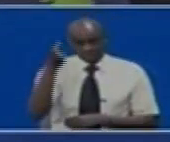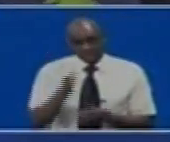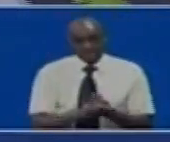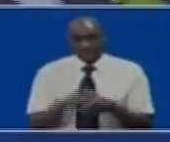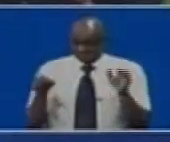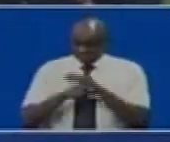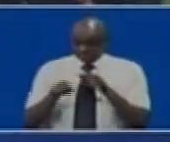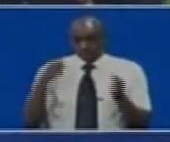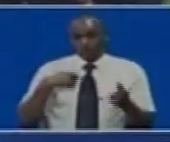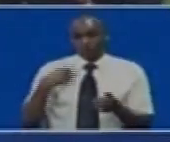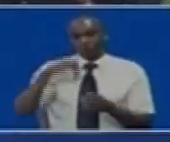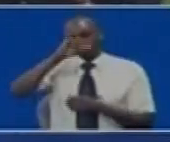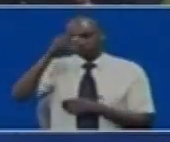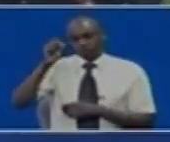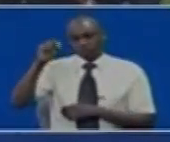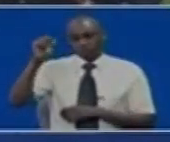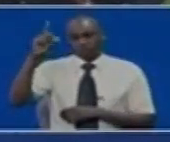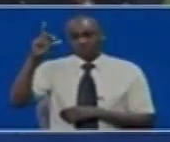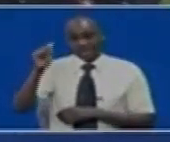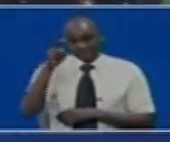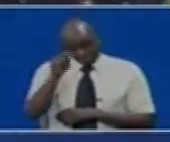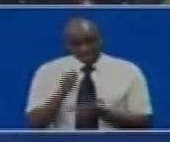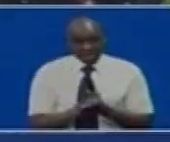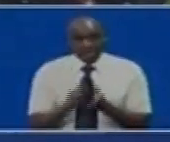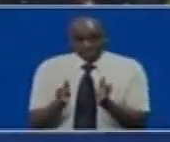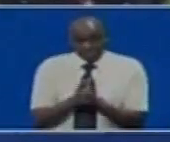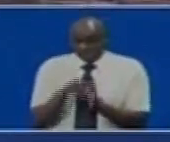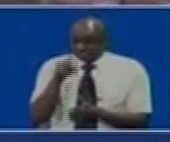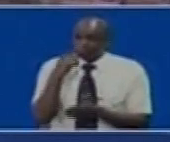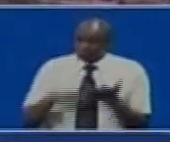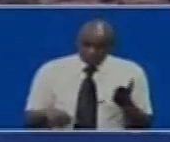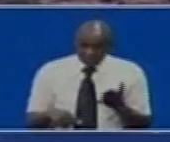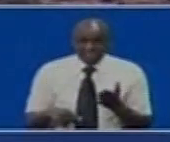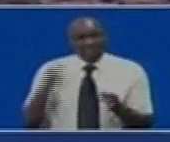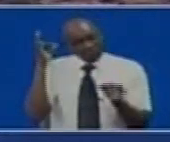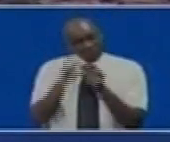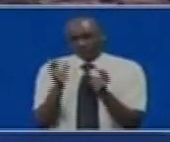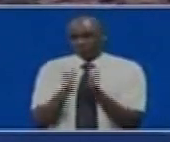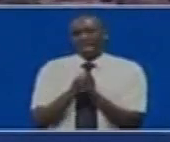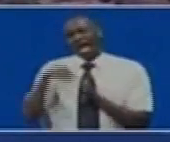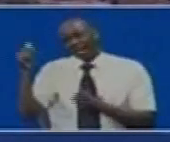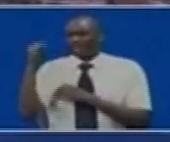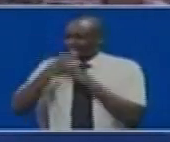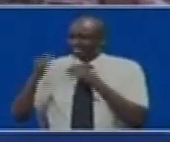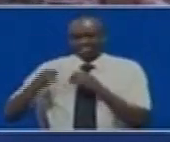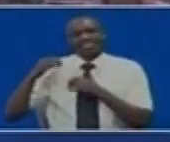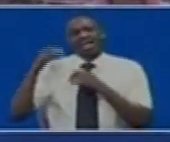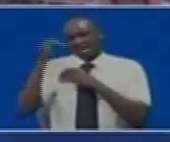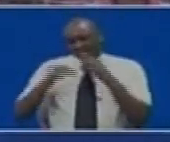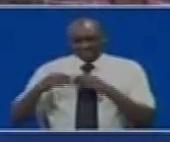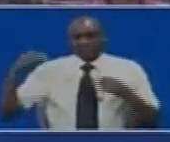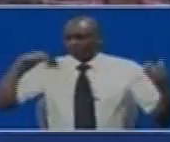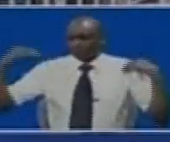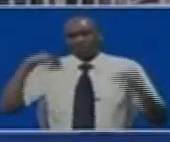waziri mkuu wa Jordan Nasr Juder, na kuonyesha kukatwa maini kwake na mwingilio wa mataifa na mashirika ya nje,